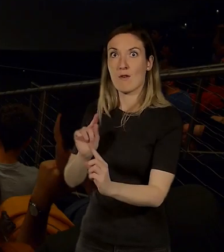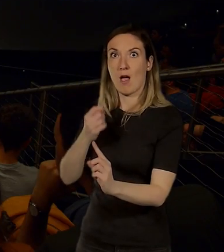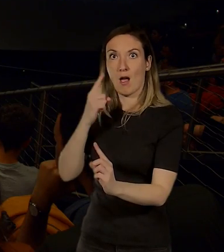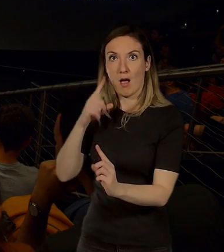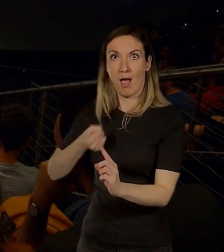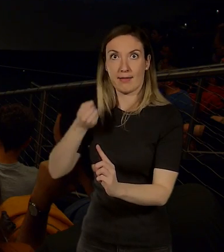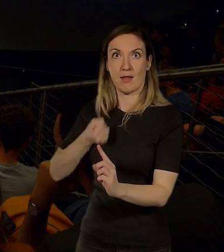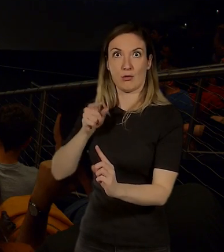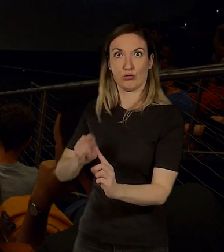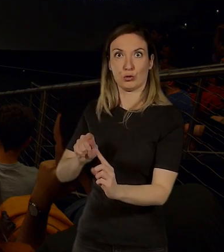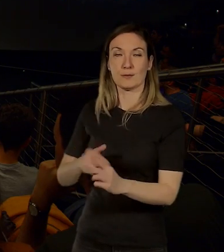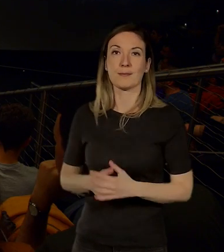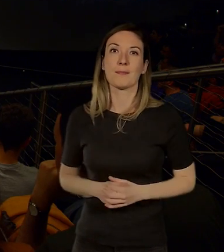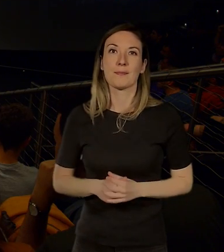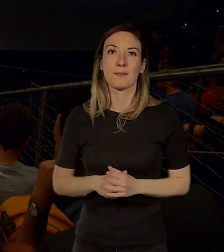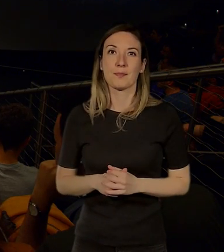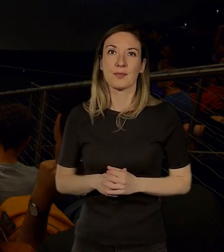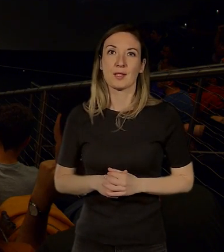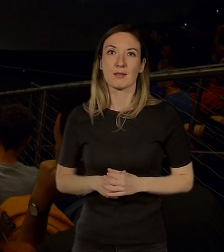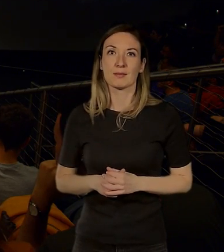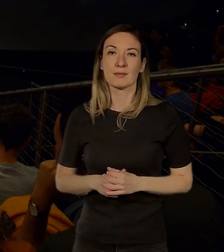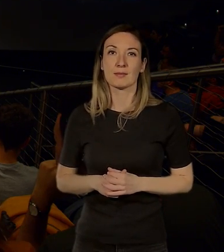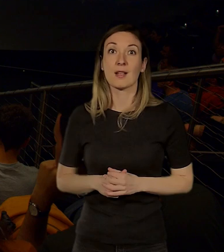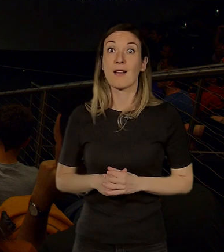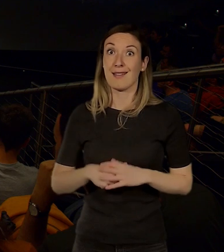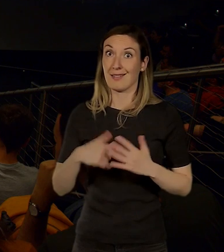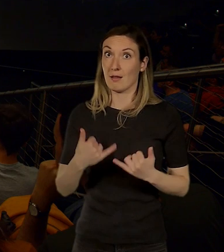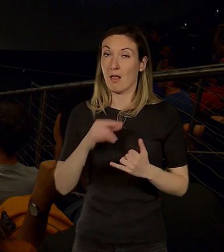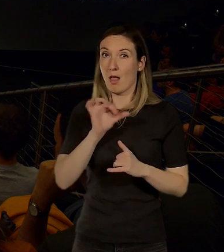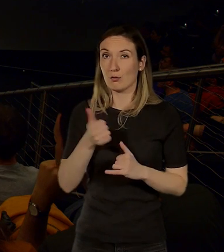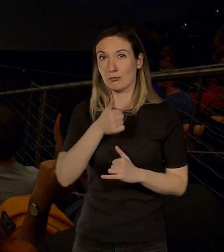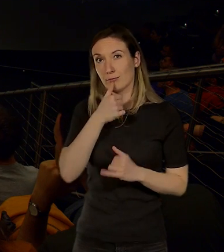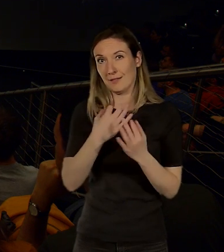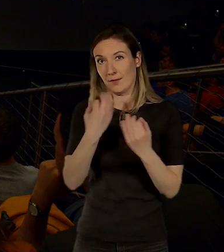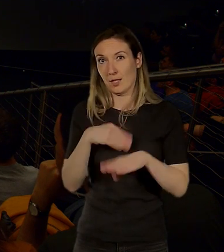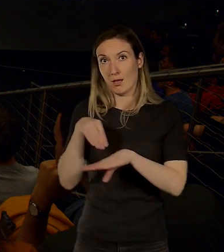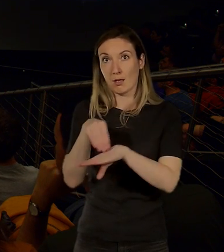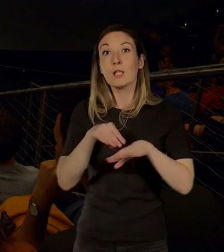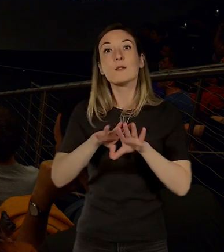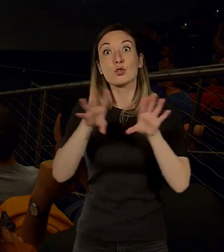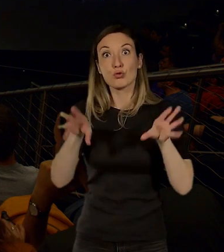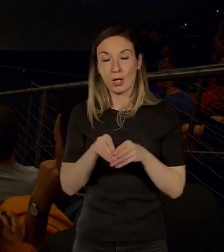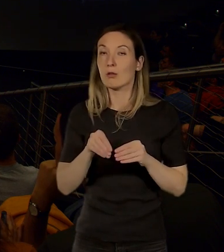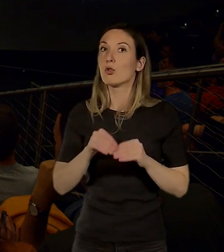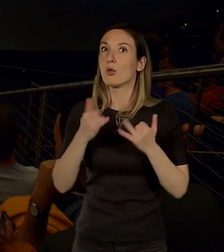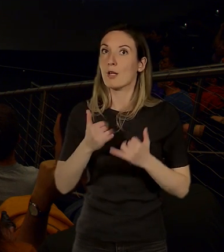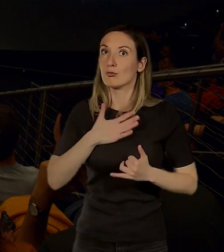a na závěr toho úvodu bych ještě řekl, že celá naše diskuze je simultánně tlumočená